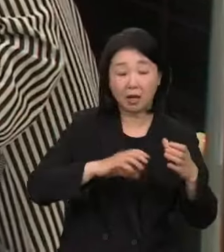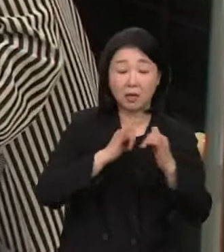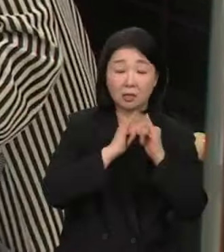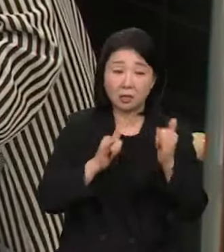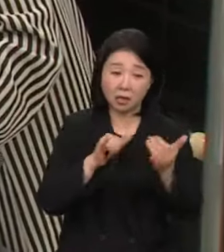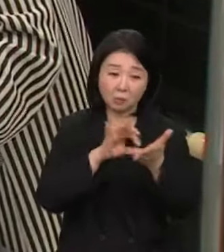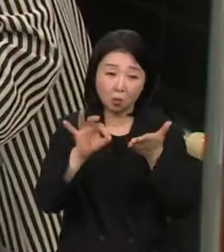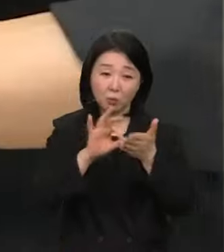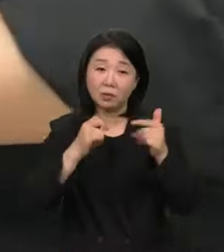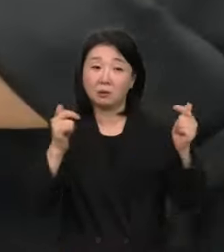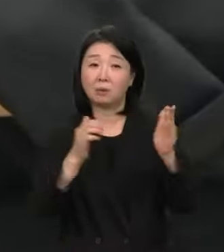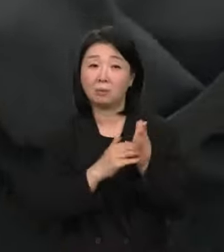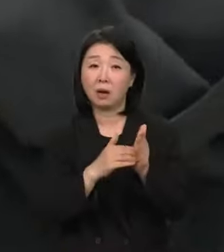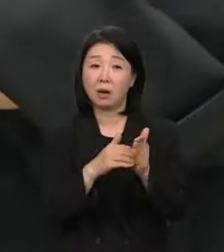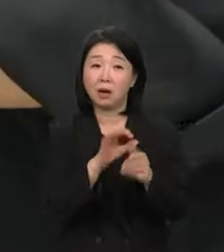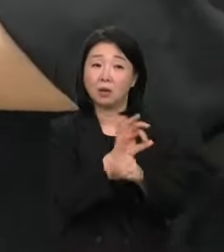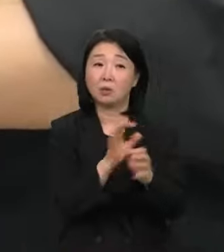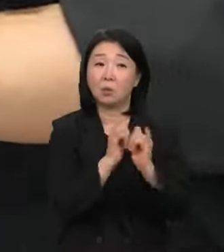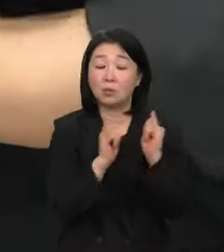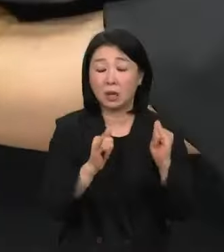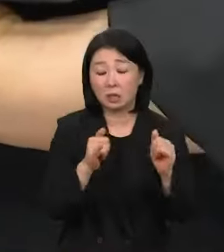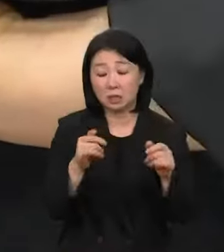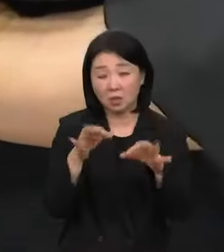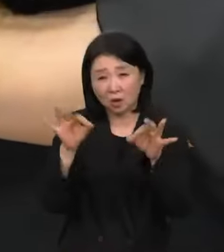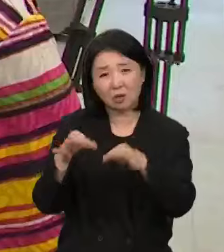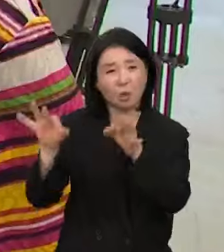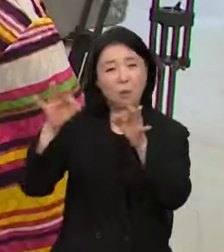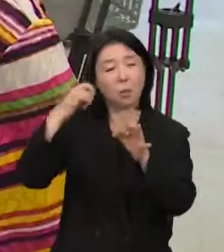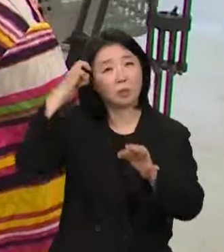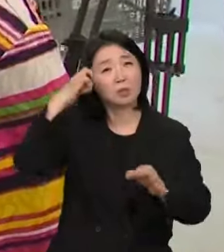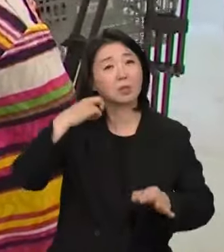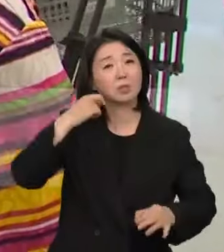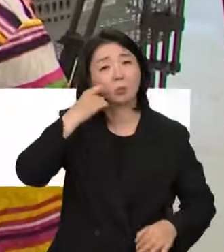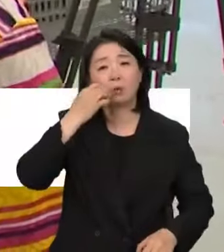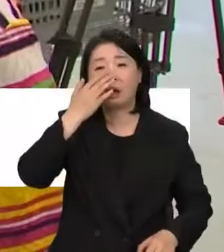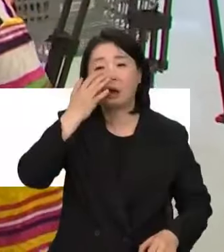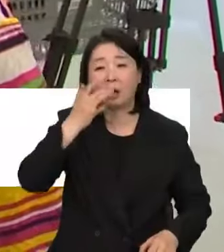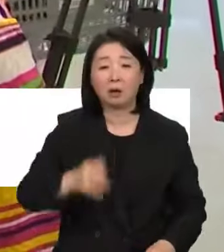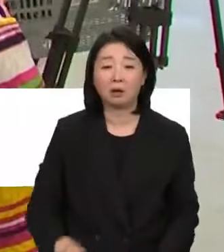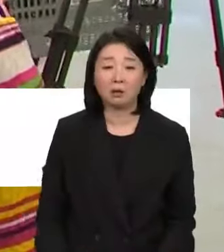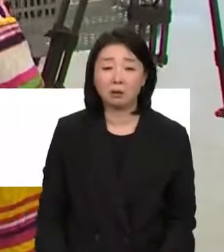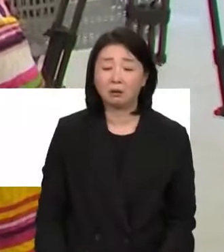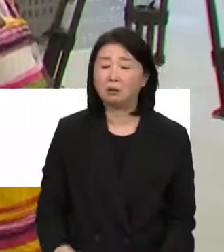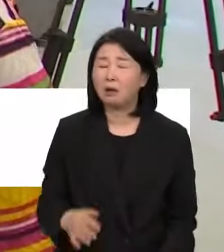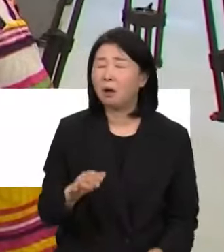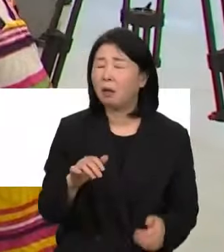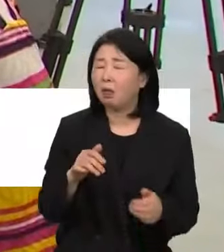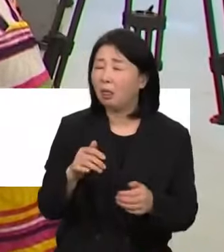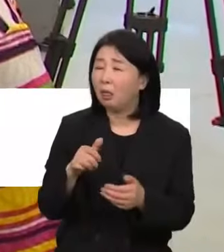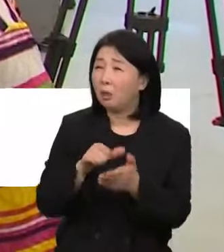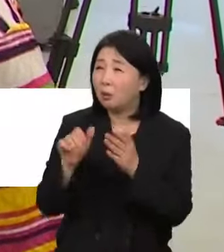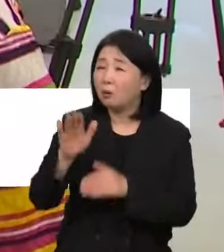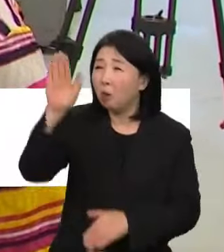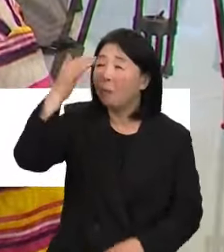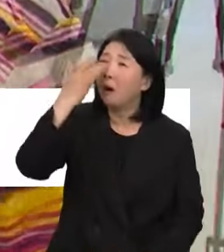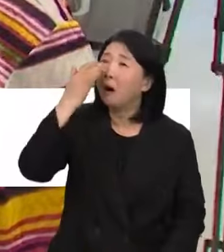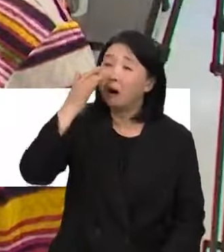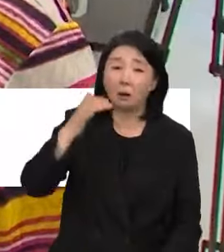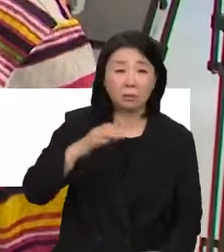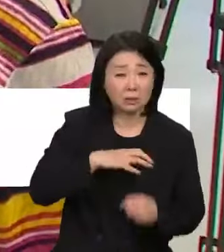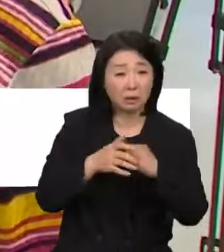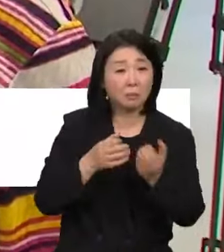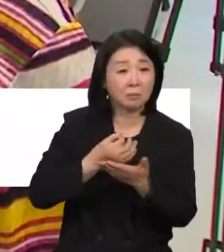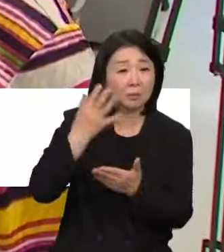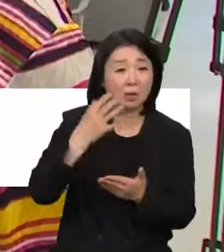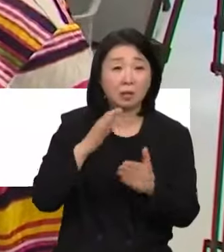늘었다 하지만 소비자들은 경기 회복을 감하지 못합니다 아직 피부로 느껴지지는 잘 않는데 사과는 여전히 비싸고